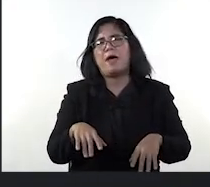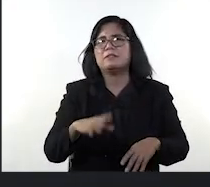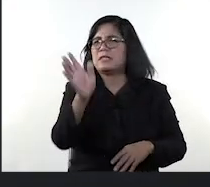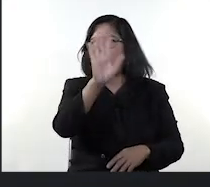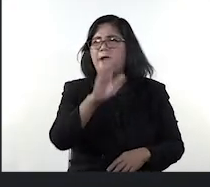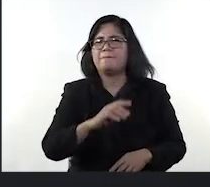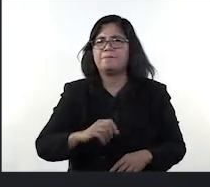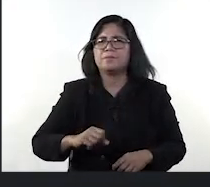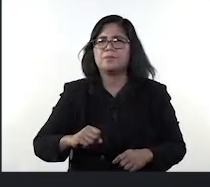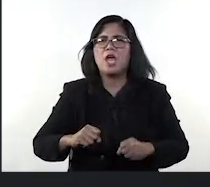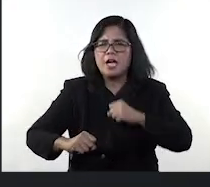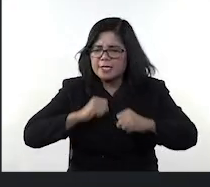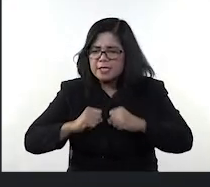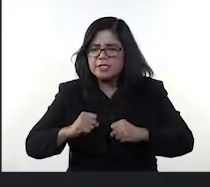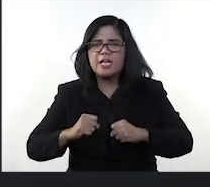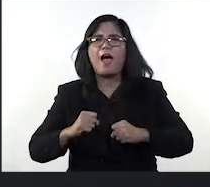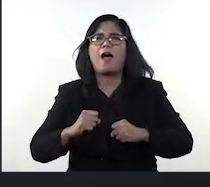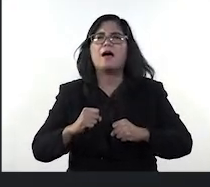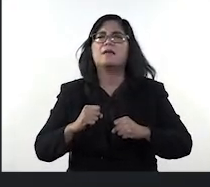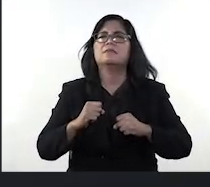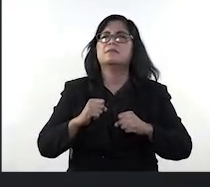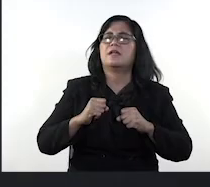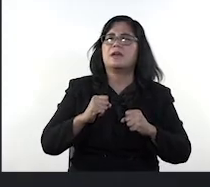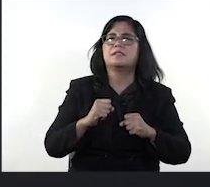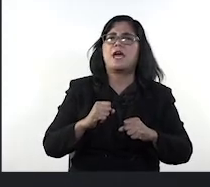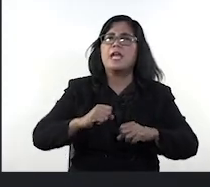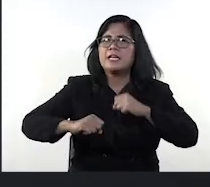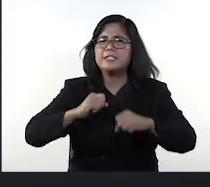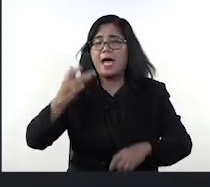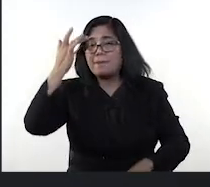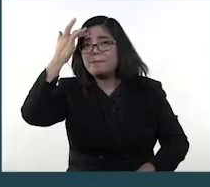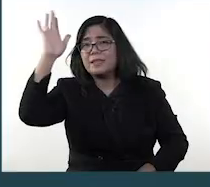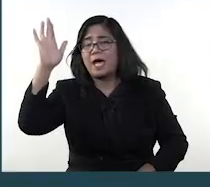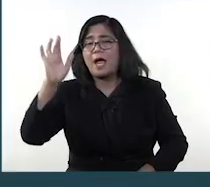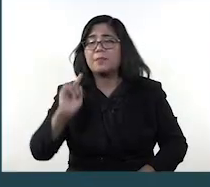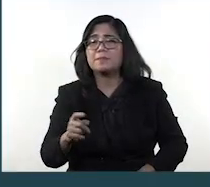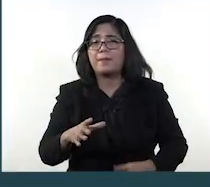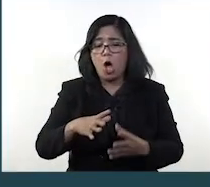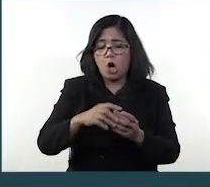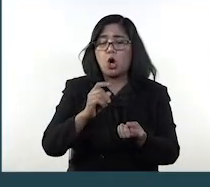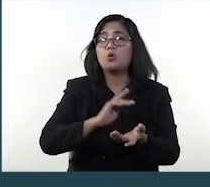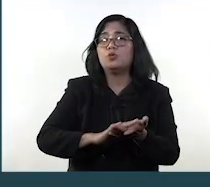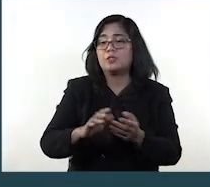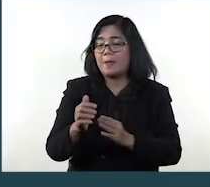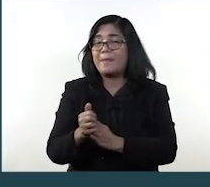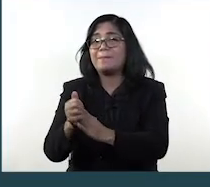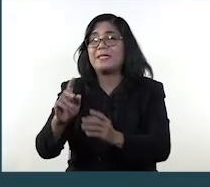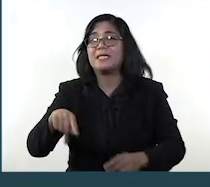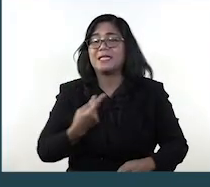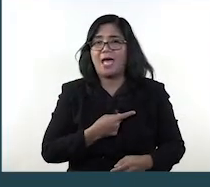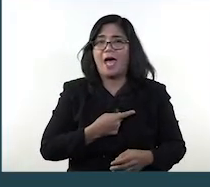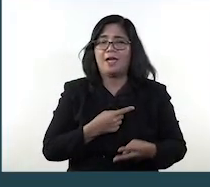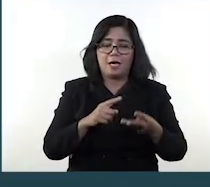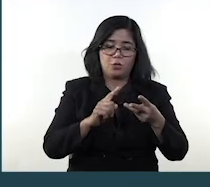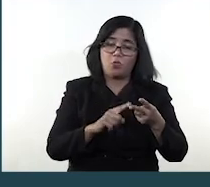I work hard and work Smart Hai lagi dipimpin Roh Kudus yang kedua dengan menjadi prajurit